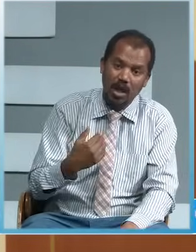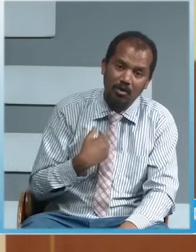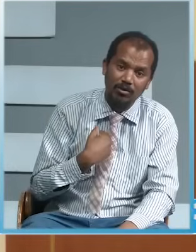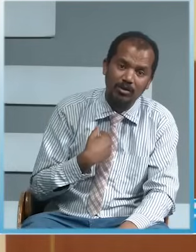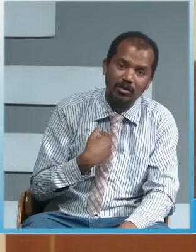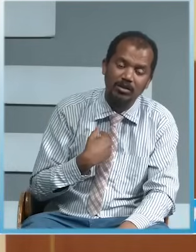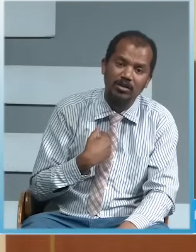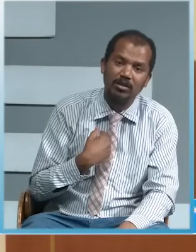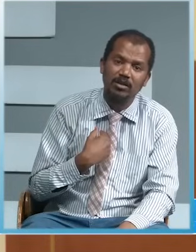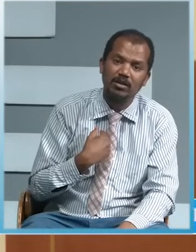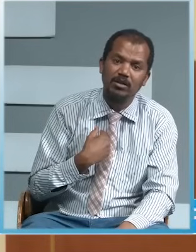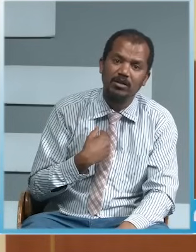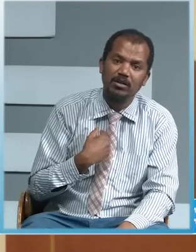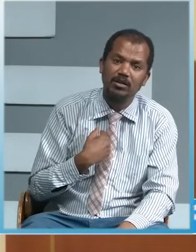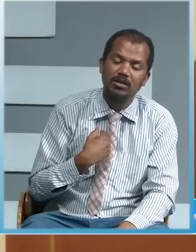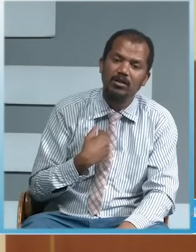ያሉት